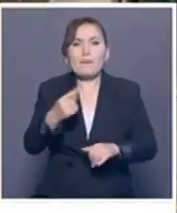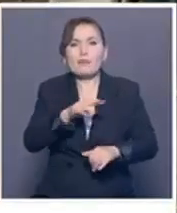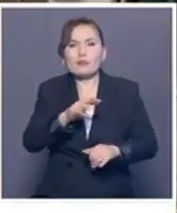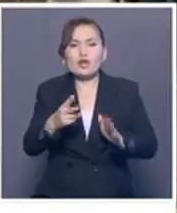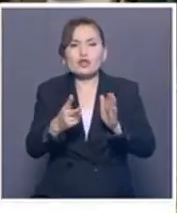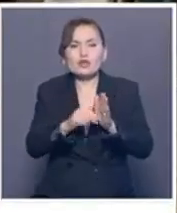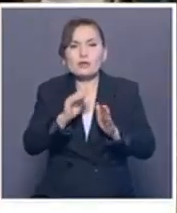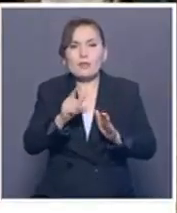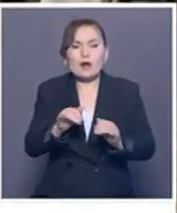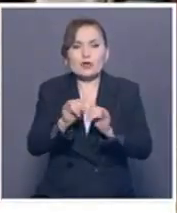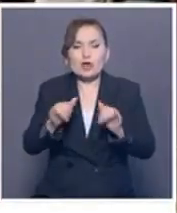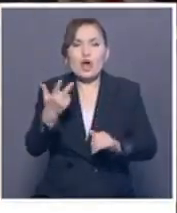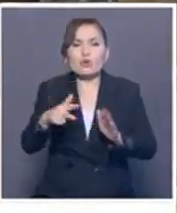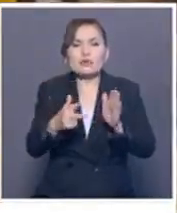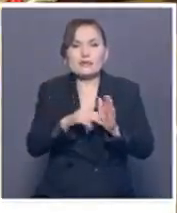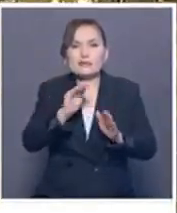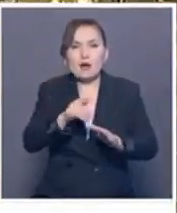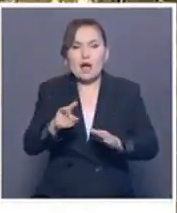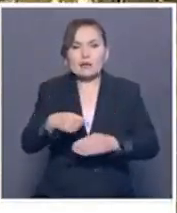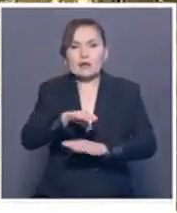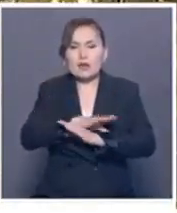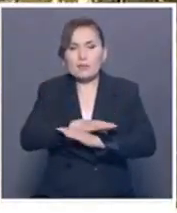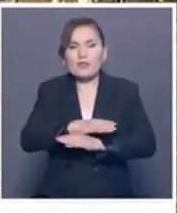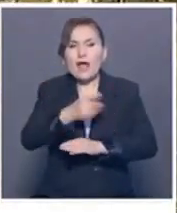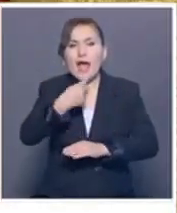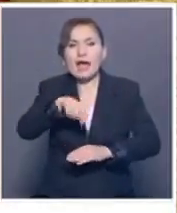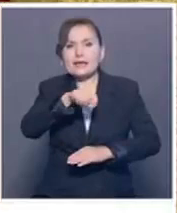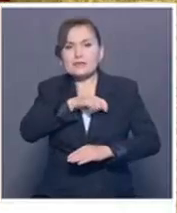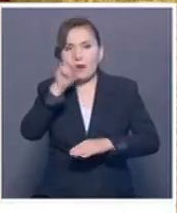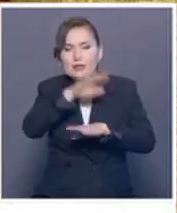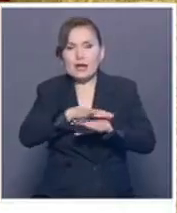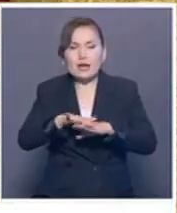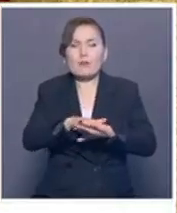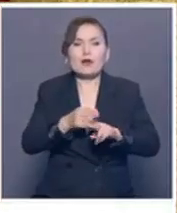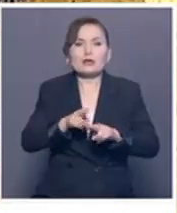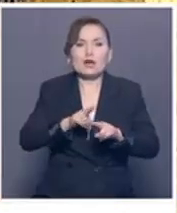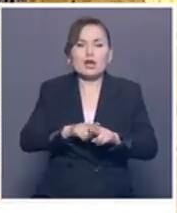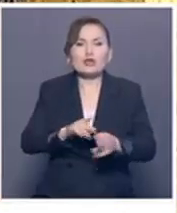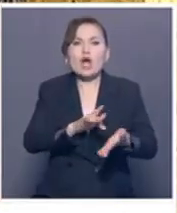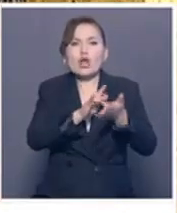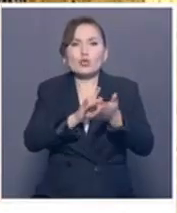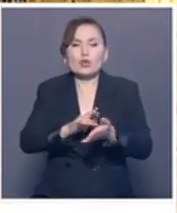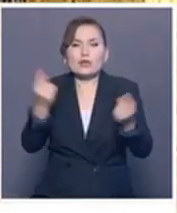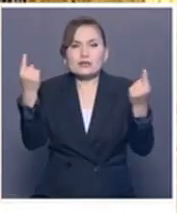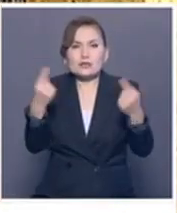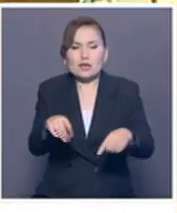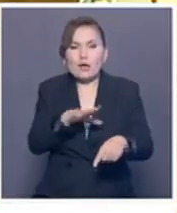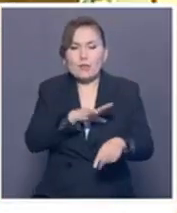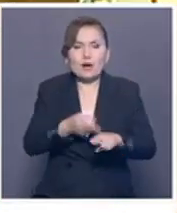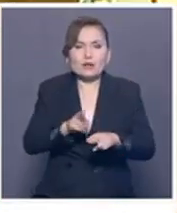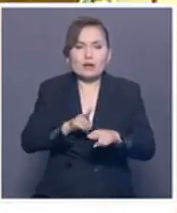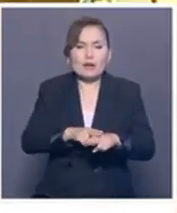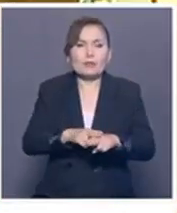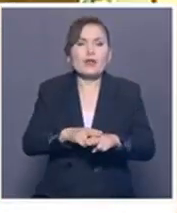асып, 38 мыңдайы көз жұмды. Испания болса, туризм саласы екінші дүниежүзілік соғыстан бері болмаған дағдарысқа ұшырады деп